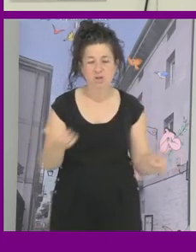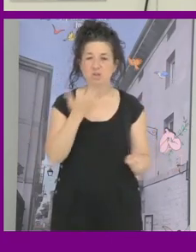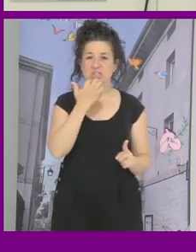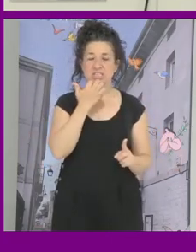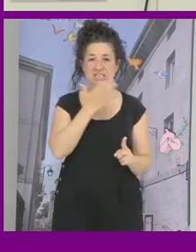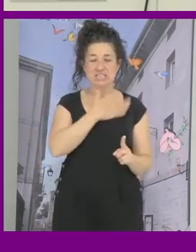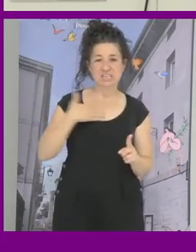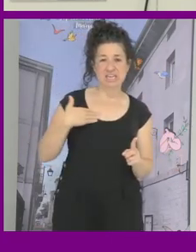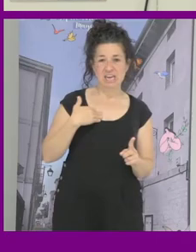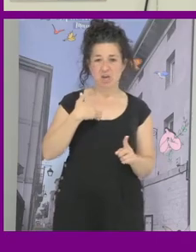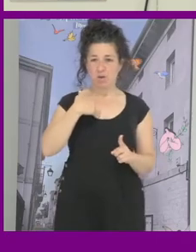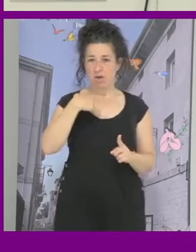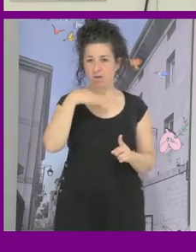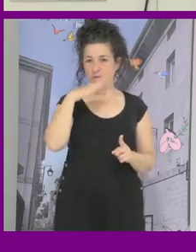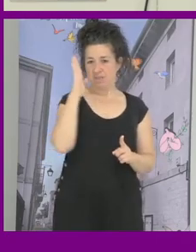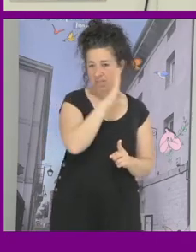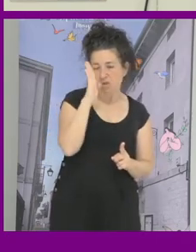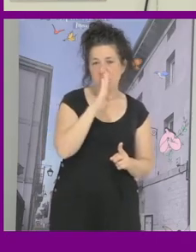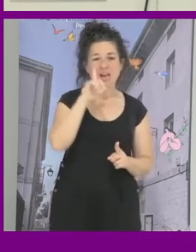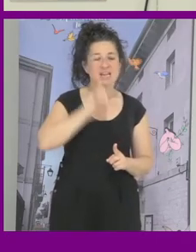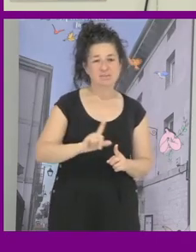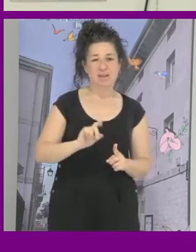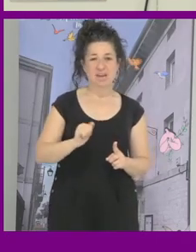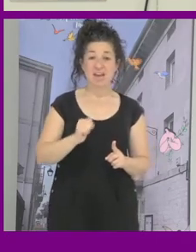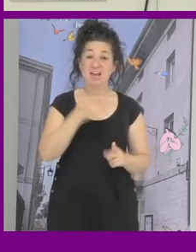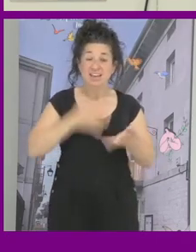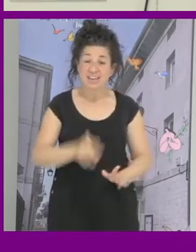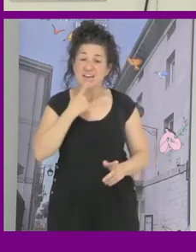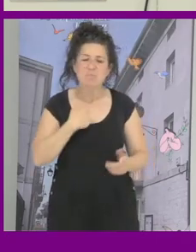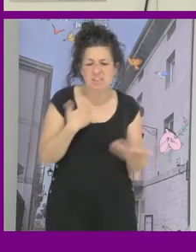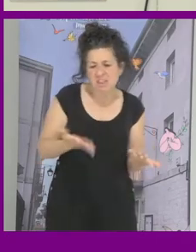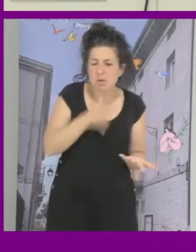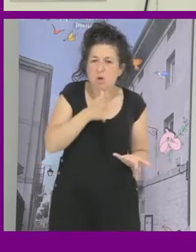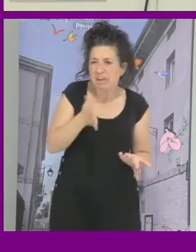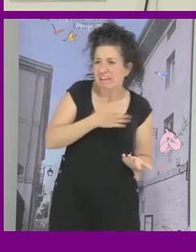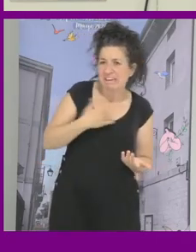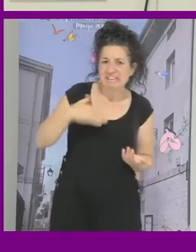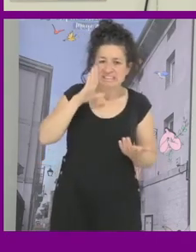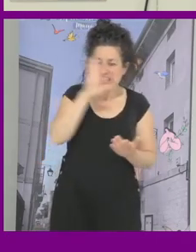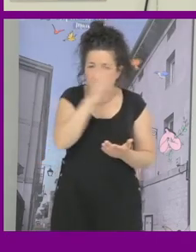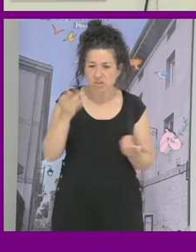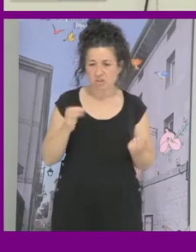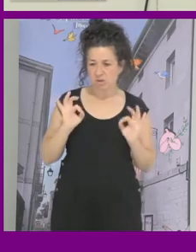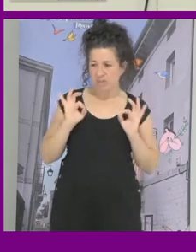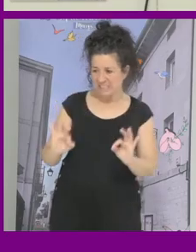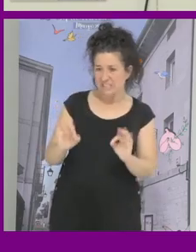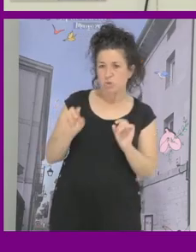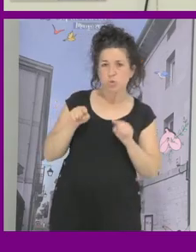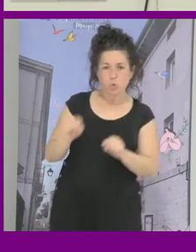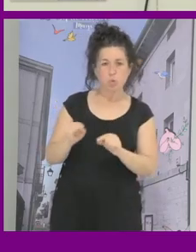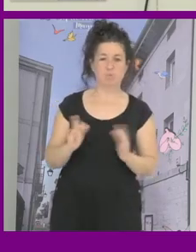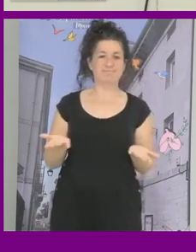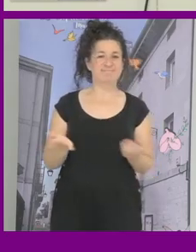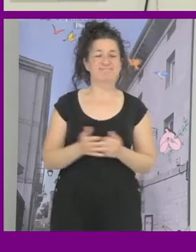dela eskutatu nahi duenean, alabak esaten dit. Eta zergatik eskutatu behar duzu, izan zaitez zu zeu, bai?